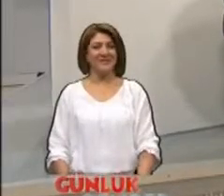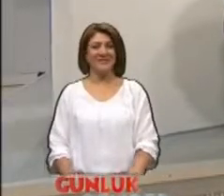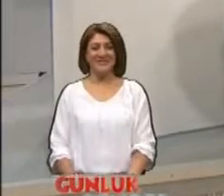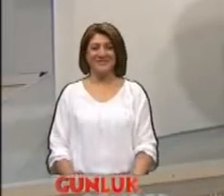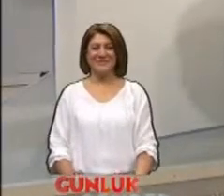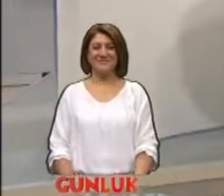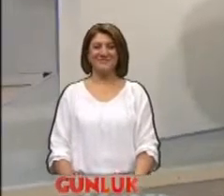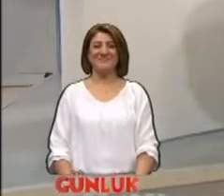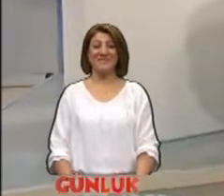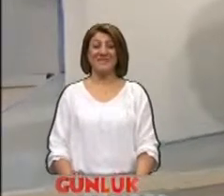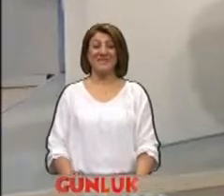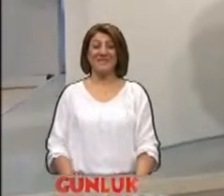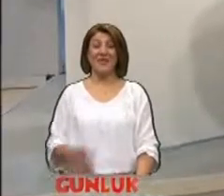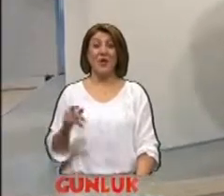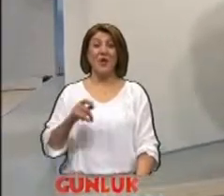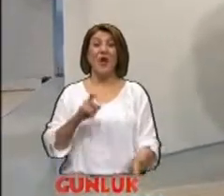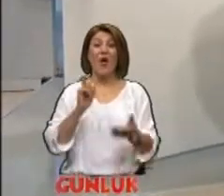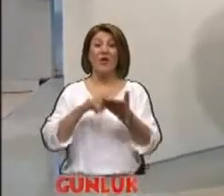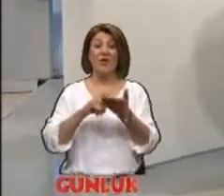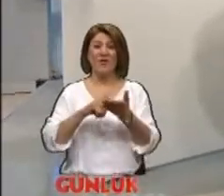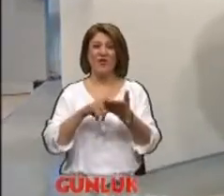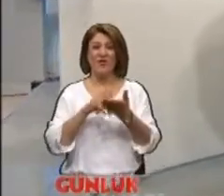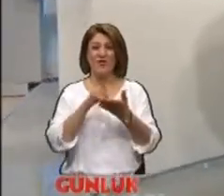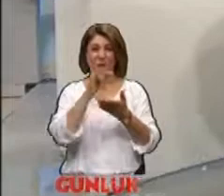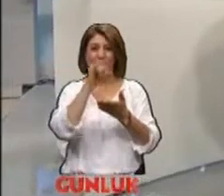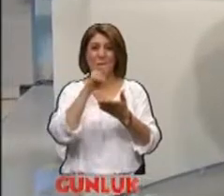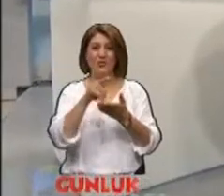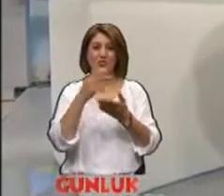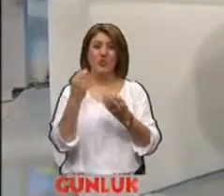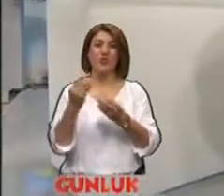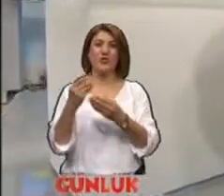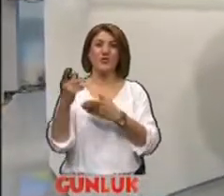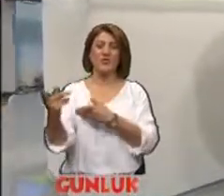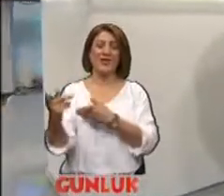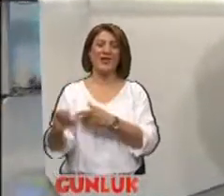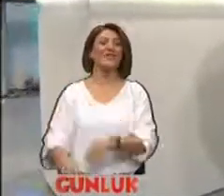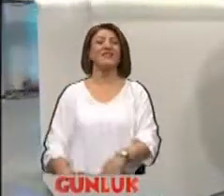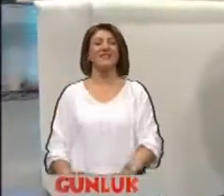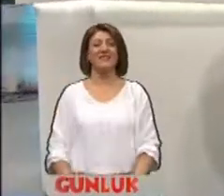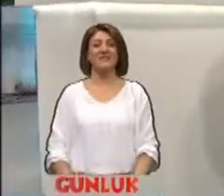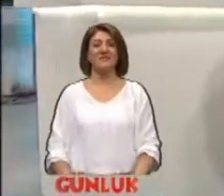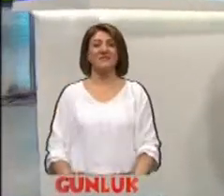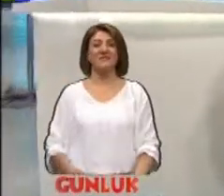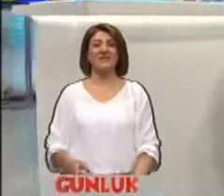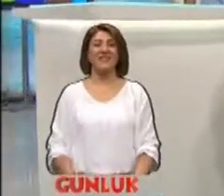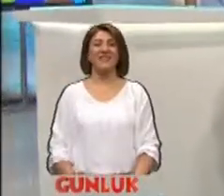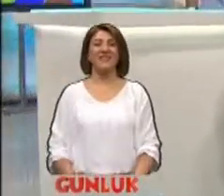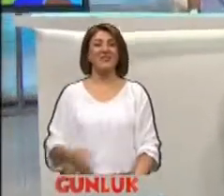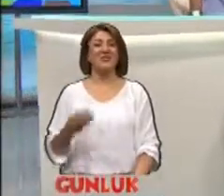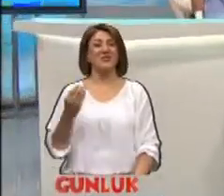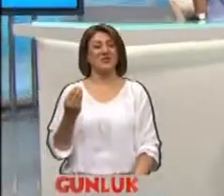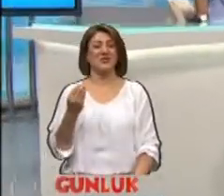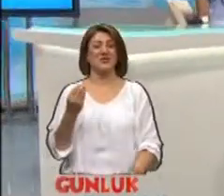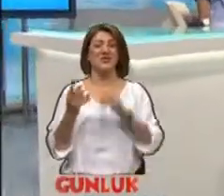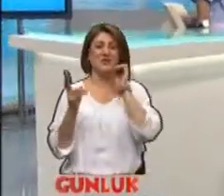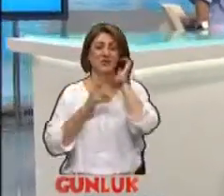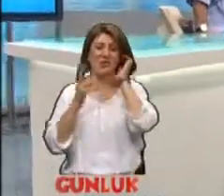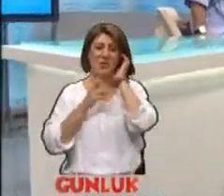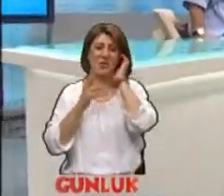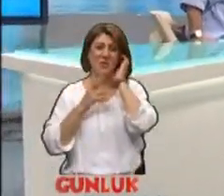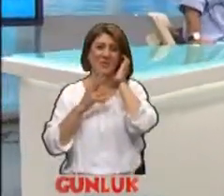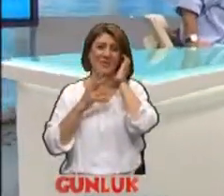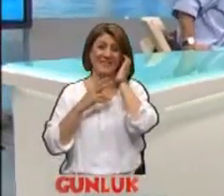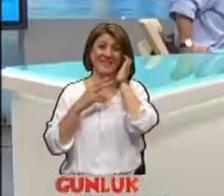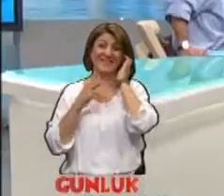You get away from here. Ay horoz çok iyiydi ama. Evet. Sen benim kıymetimi biliyorsun. Horoz çok iyiydi. Canım benim ya. Hay Allah. Yok